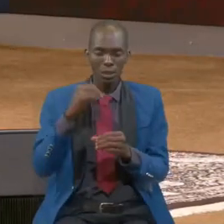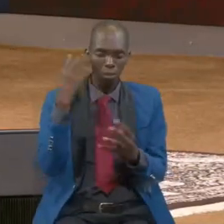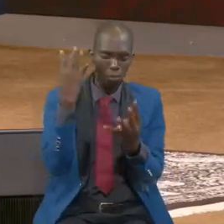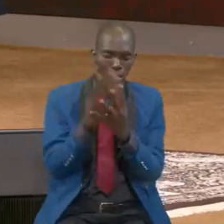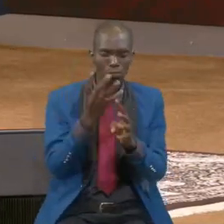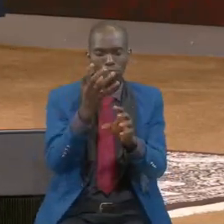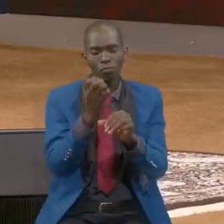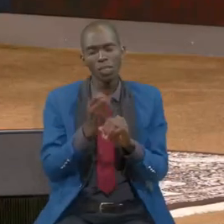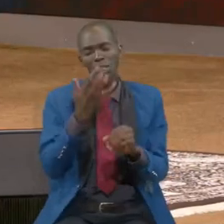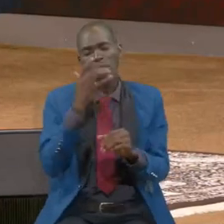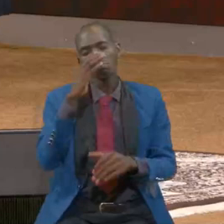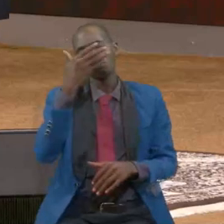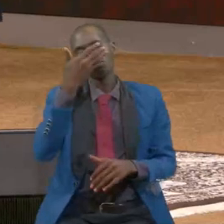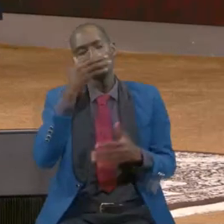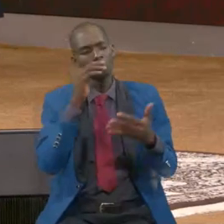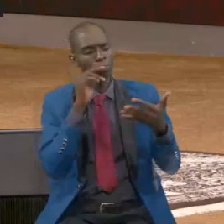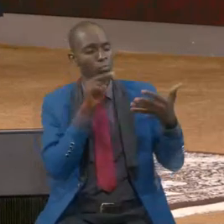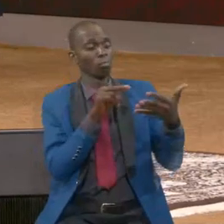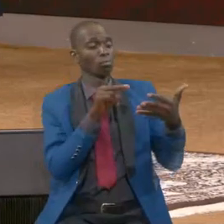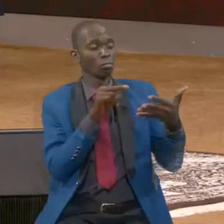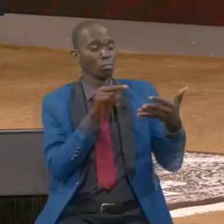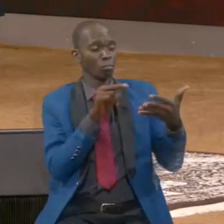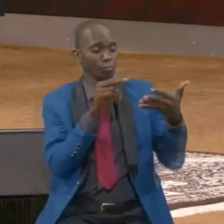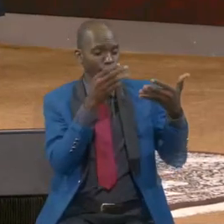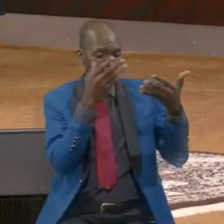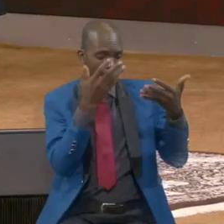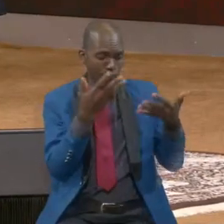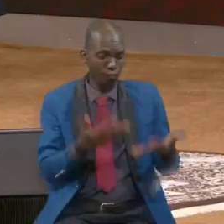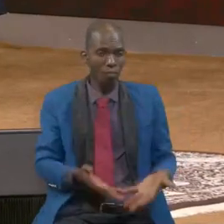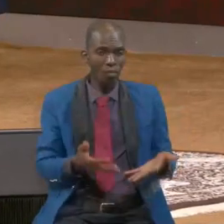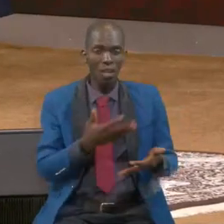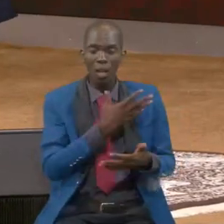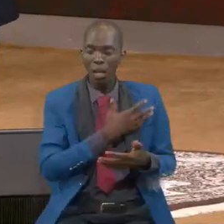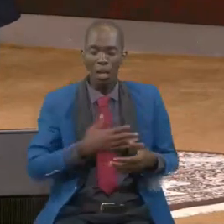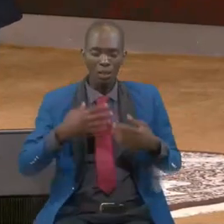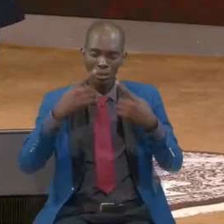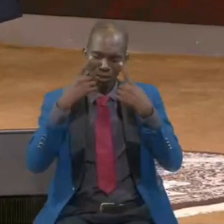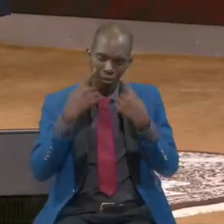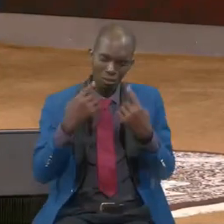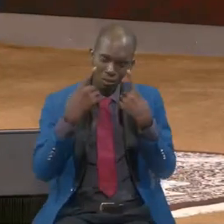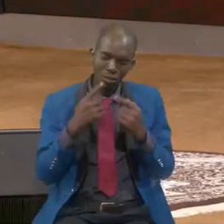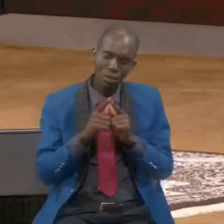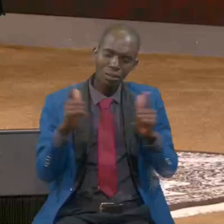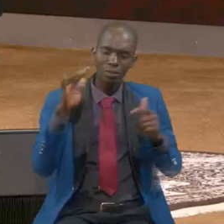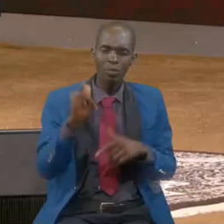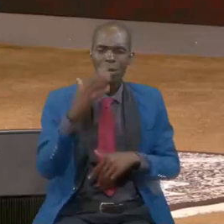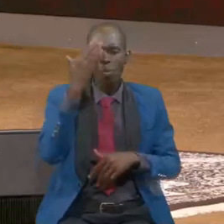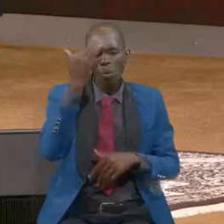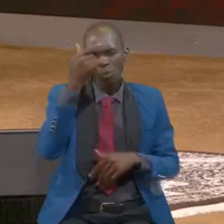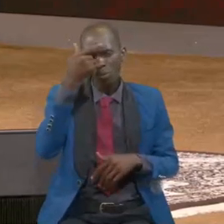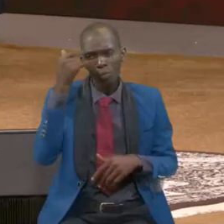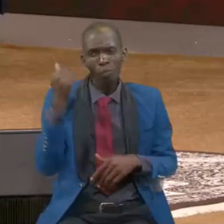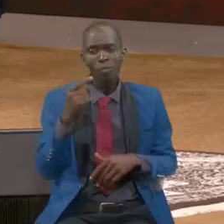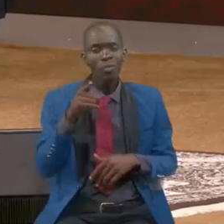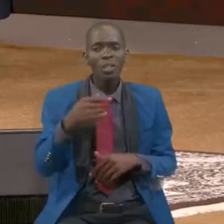en prison l qu'il a pris le miroir son visage il a laissé tomber le miroir commenç à pleurer